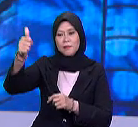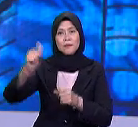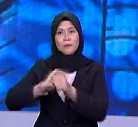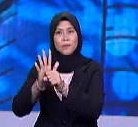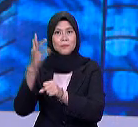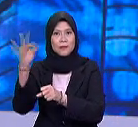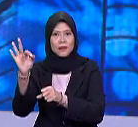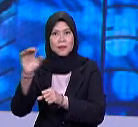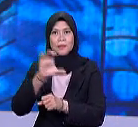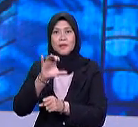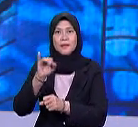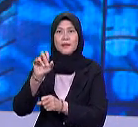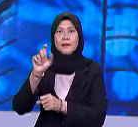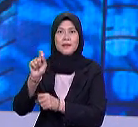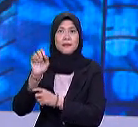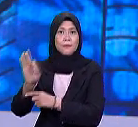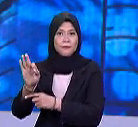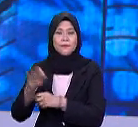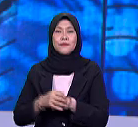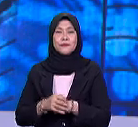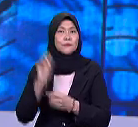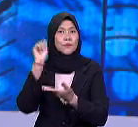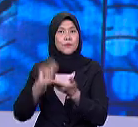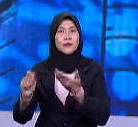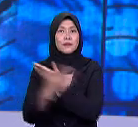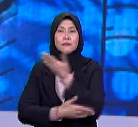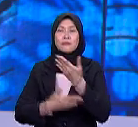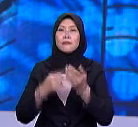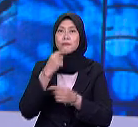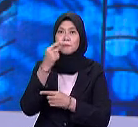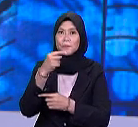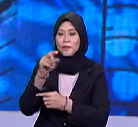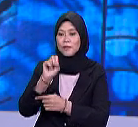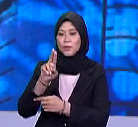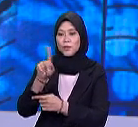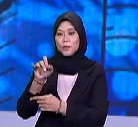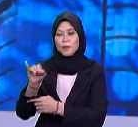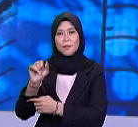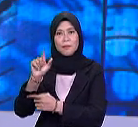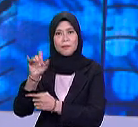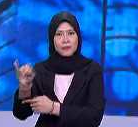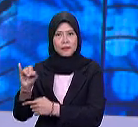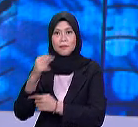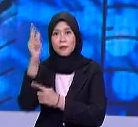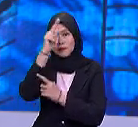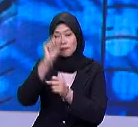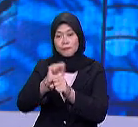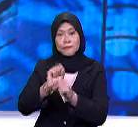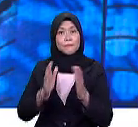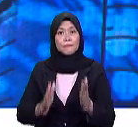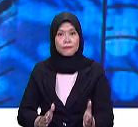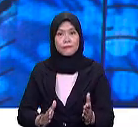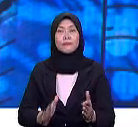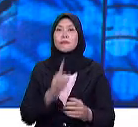covid-19 citf menurut ketua setius negara Tan Sri Mohamad Zuki Ali mobilisasi penjawat awam dilakukan bagi